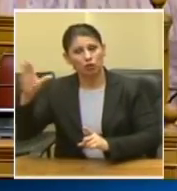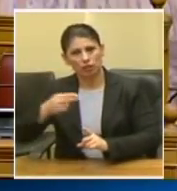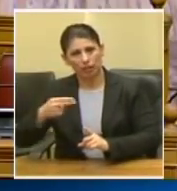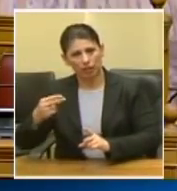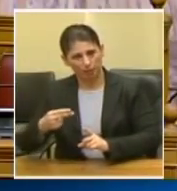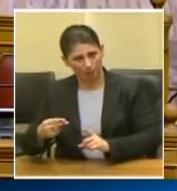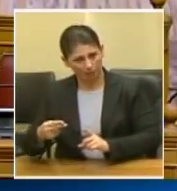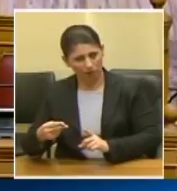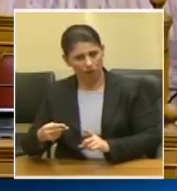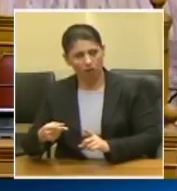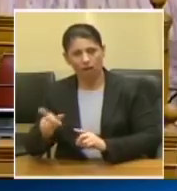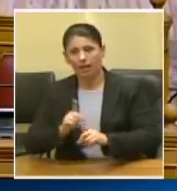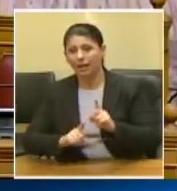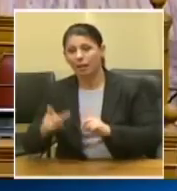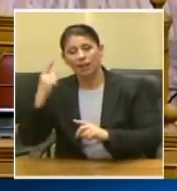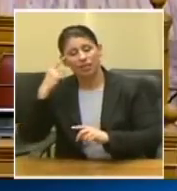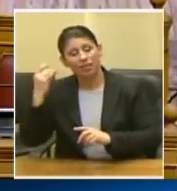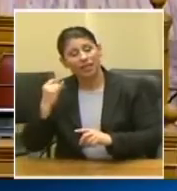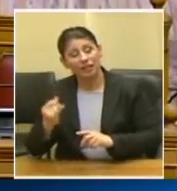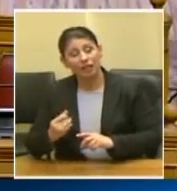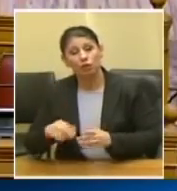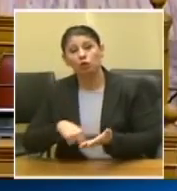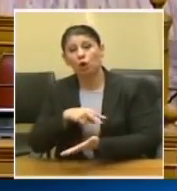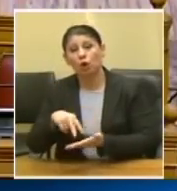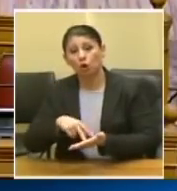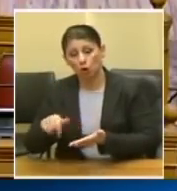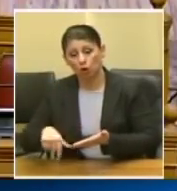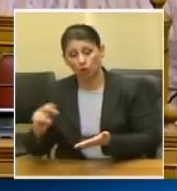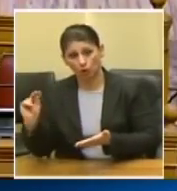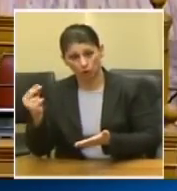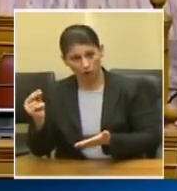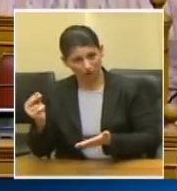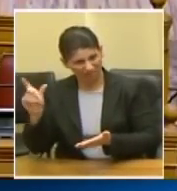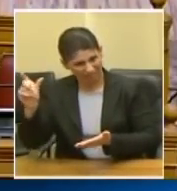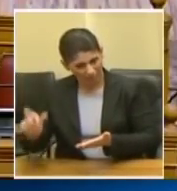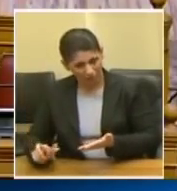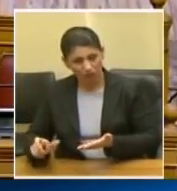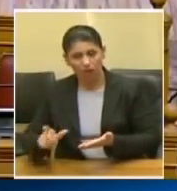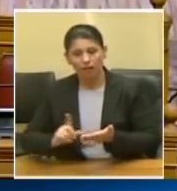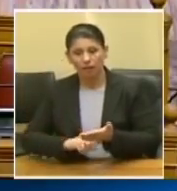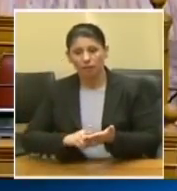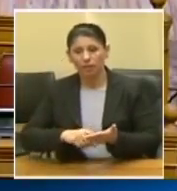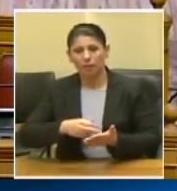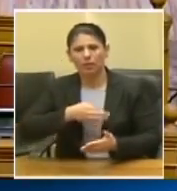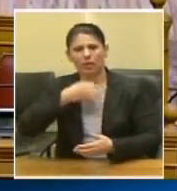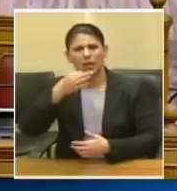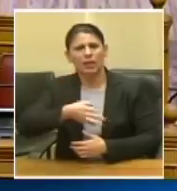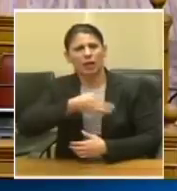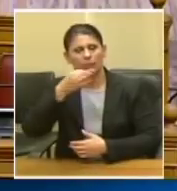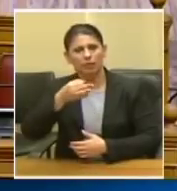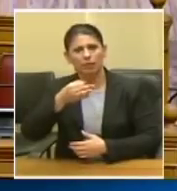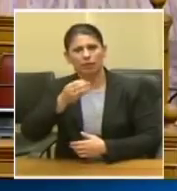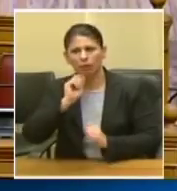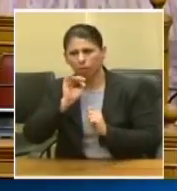τι ρόλο παίζουμε εδώ οι βουλευτές και νομίζουν ότι πρέπει από το στόμα μας να εκπορεύεται οτιδήποτε χαϊδεύει αυτιά.